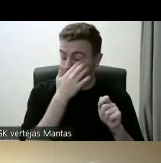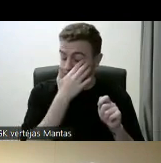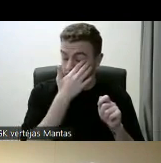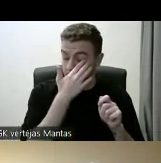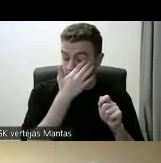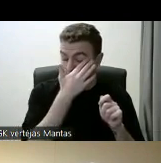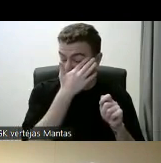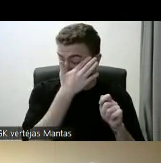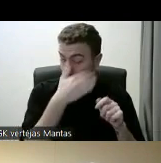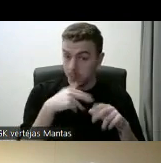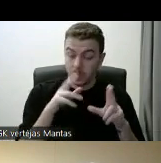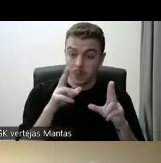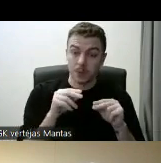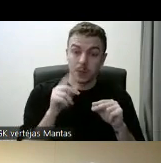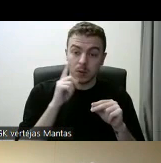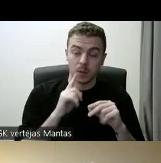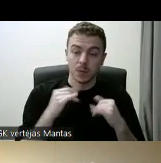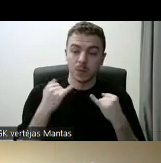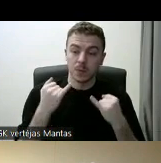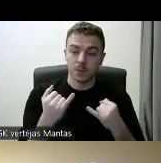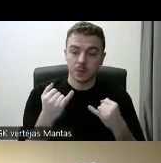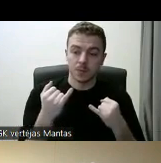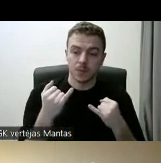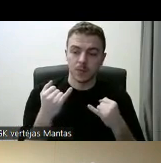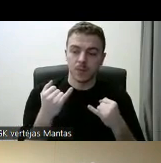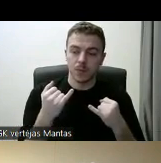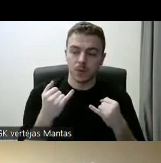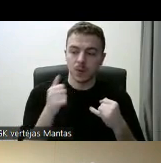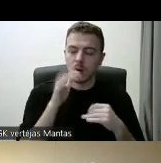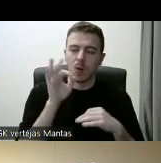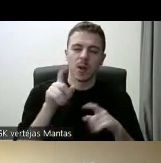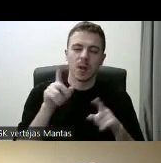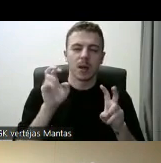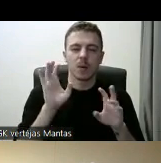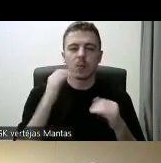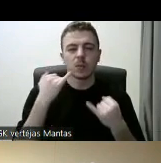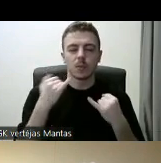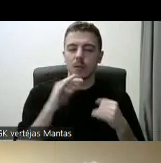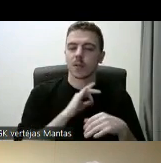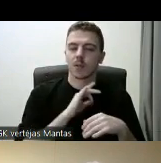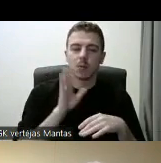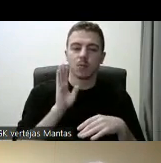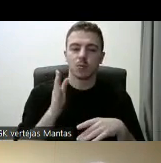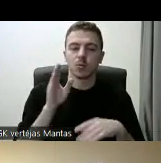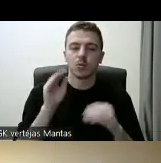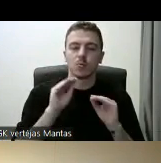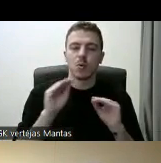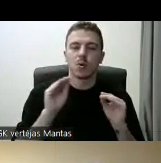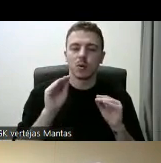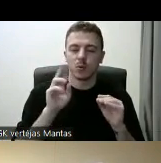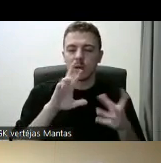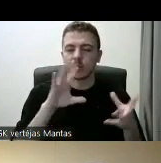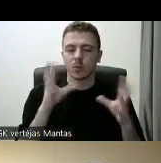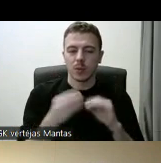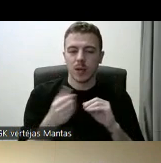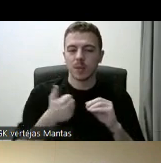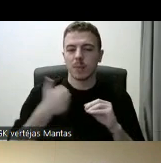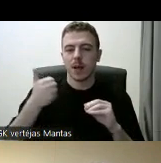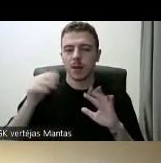Mes norime užtikrinti, kad jūs apie ką bekalbėtumėte, visą laiką turėtumėte omenyje mokinių rezultatus, jų